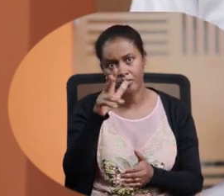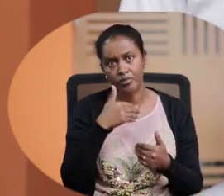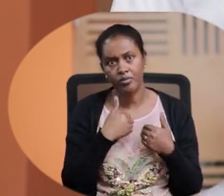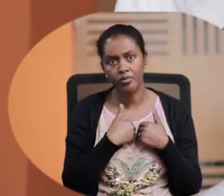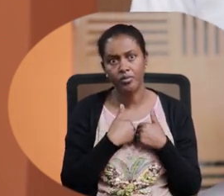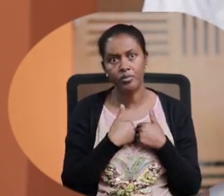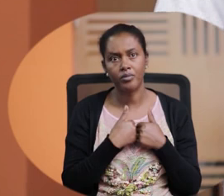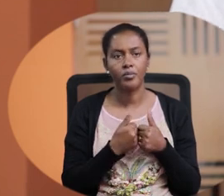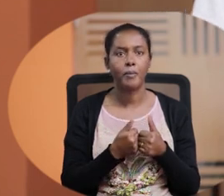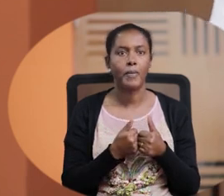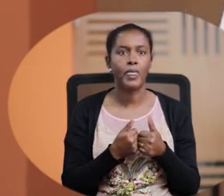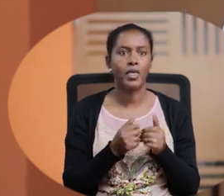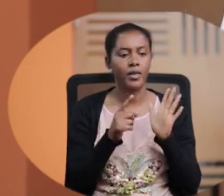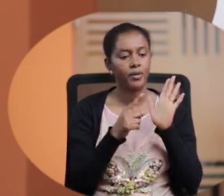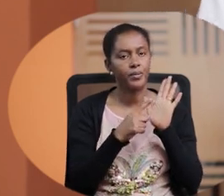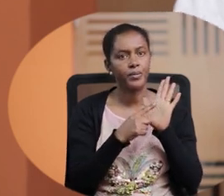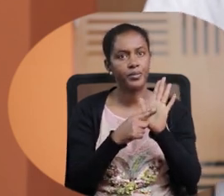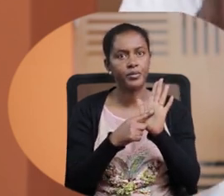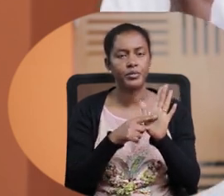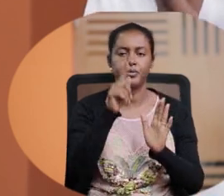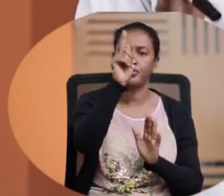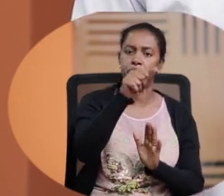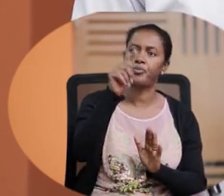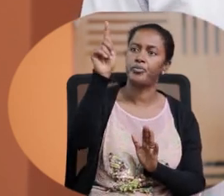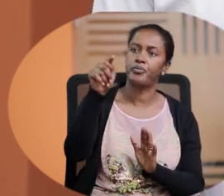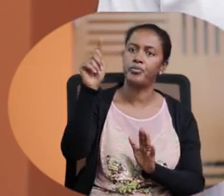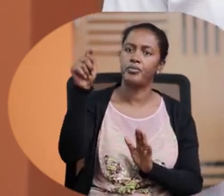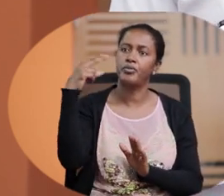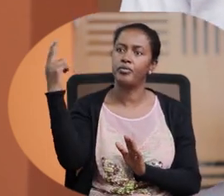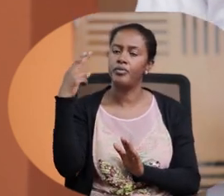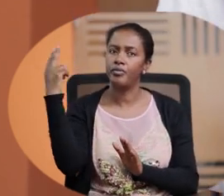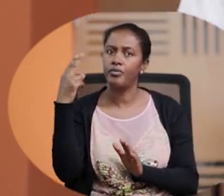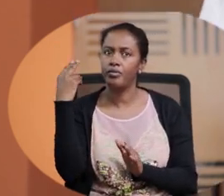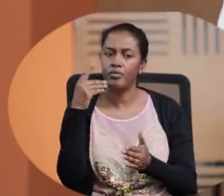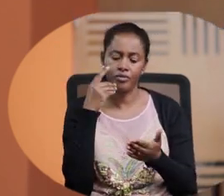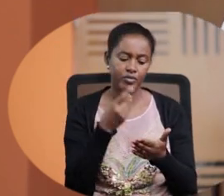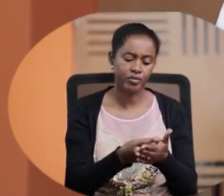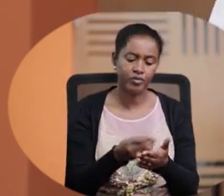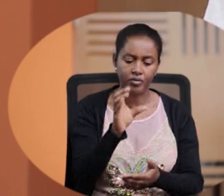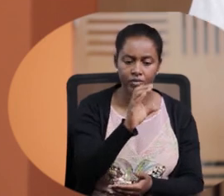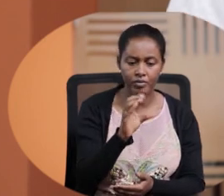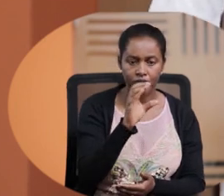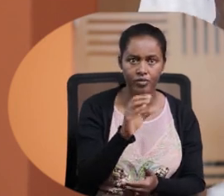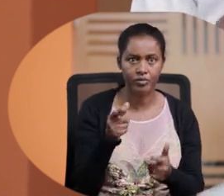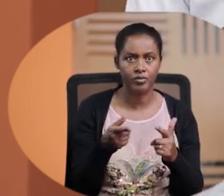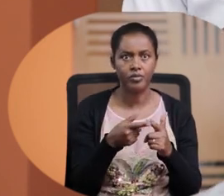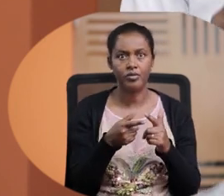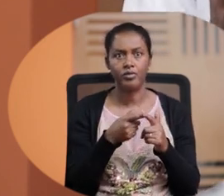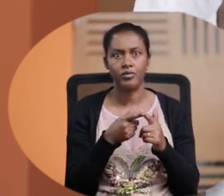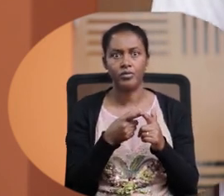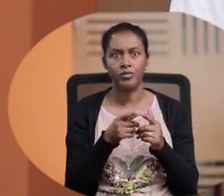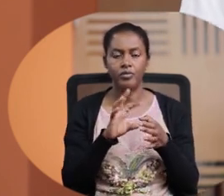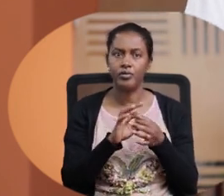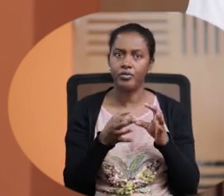inni jalqabaan mallattoo taallii gargaaramuudhaan daataa funaanuu, inni lammaffaan giraafii sararaa